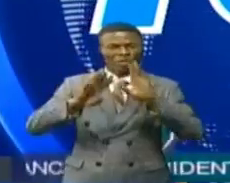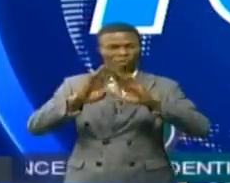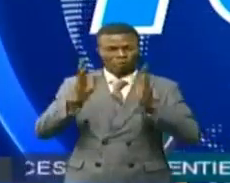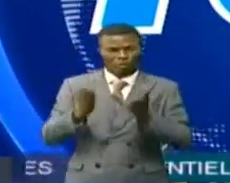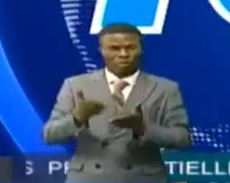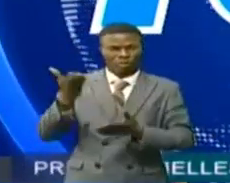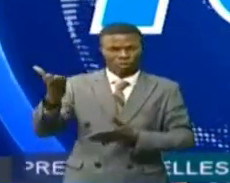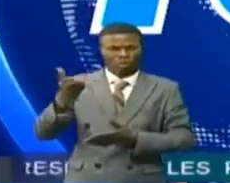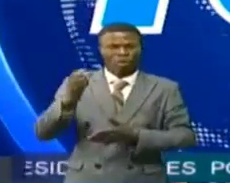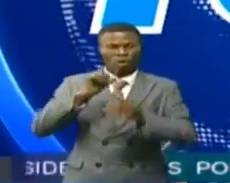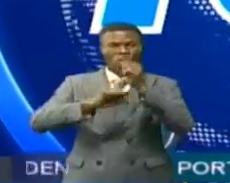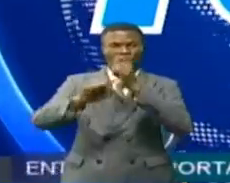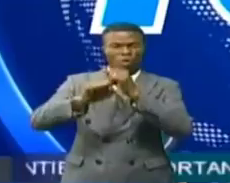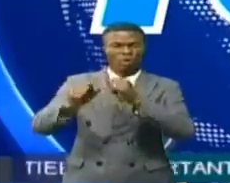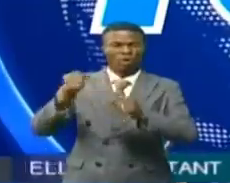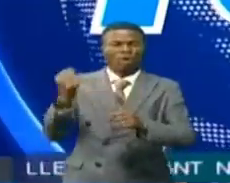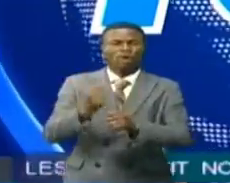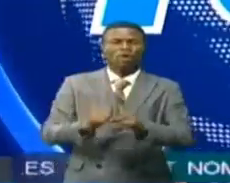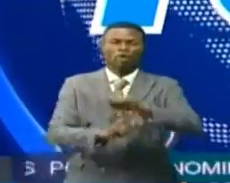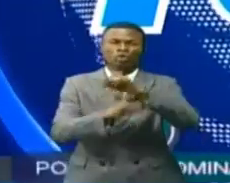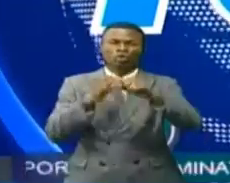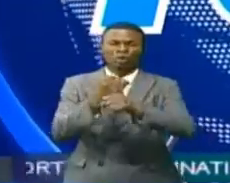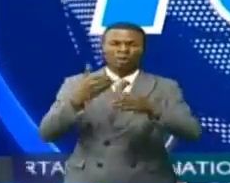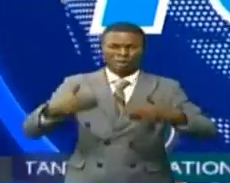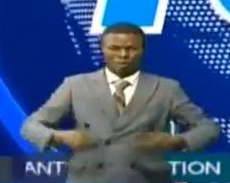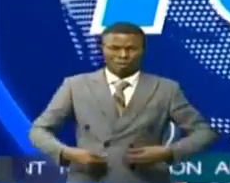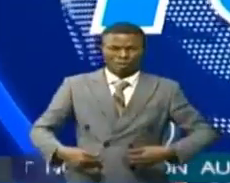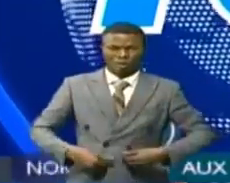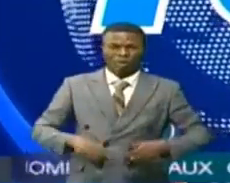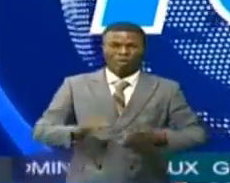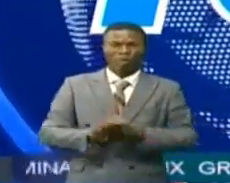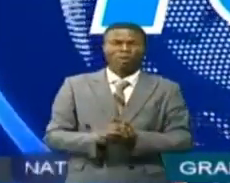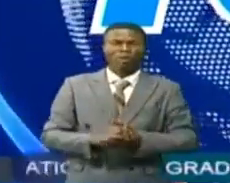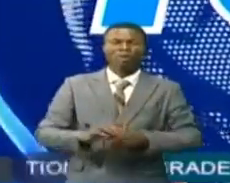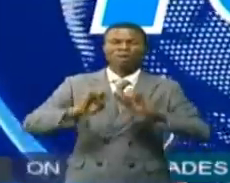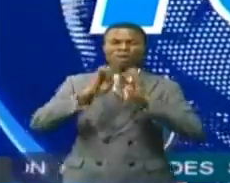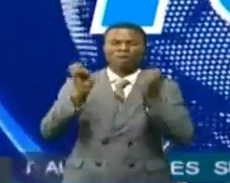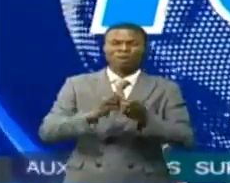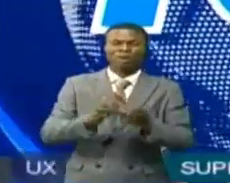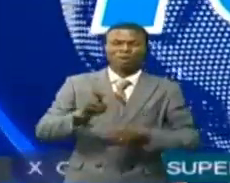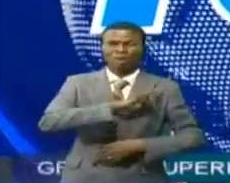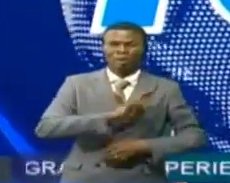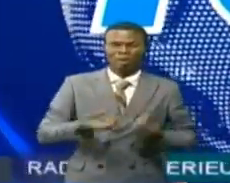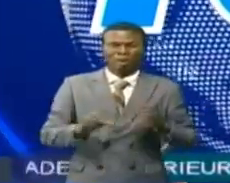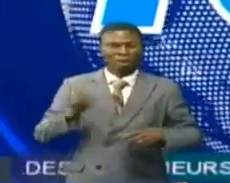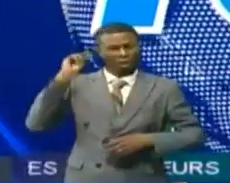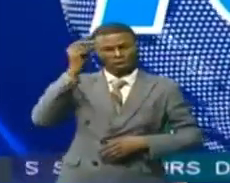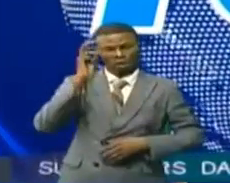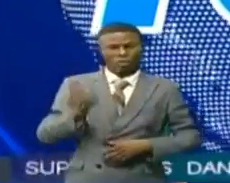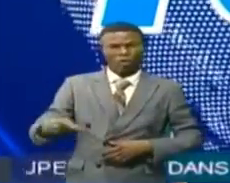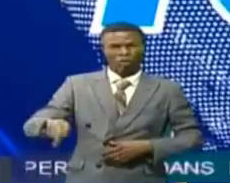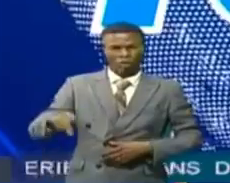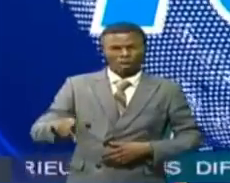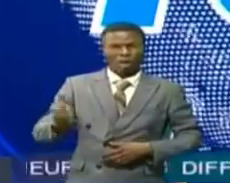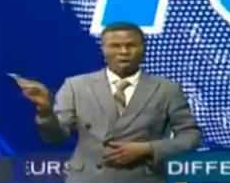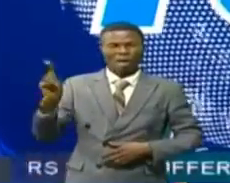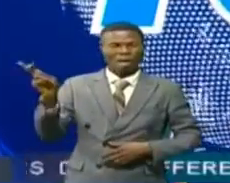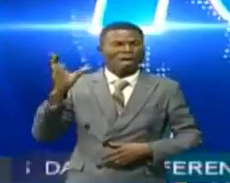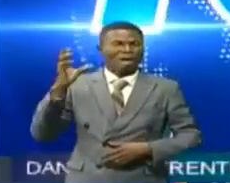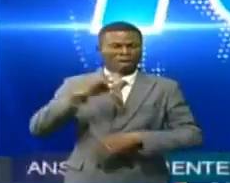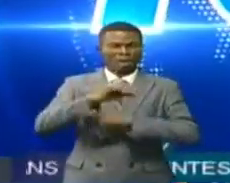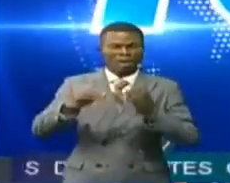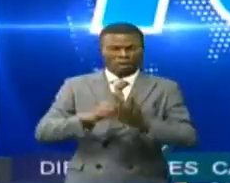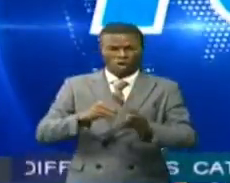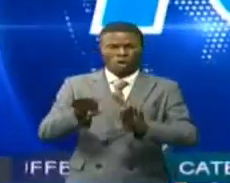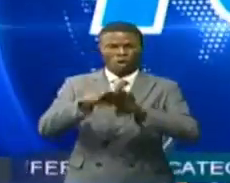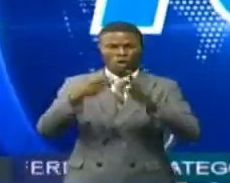en vue de promouvoir l'emploi des jeunes. Il s'agit de la Fricel RDC. Le gouverneur de la province du Kasaï central a procédé au